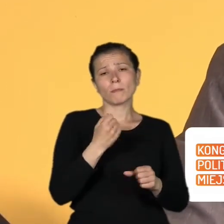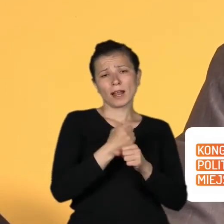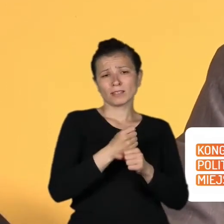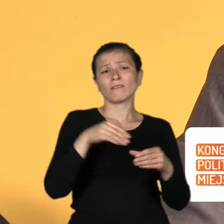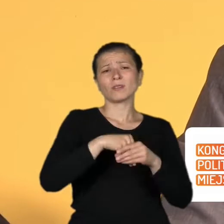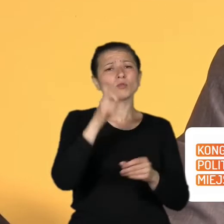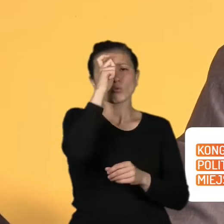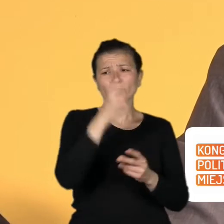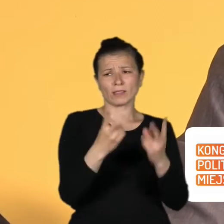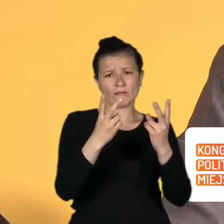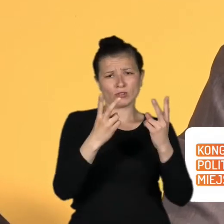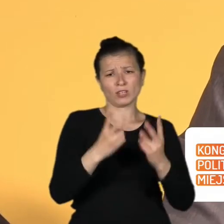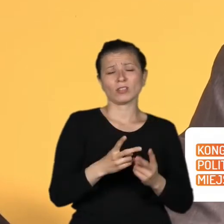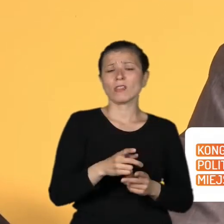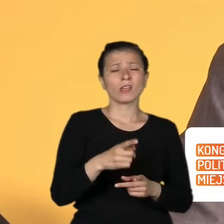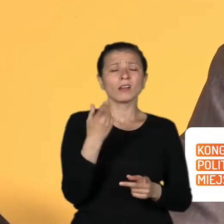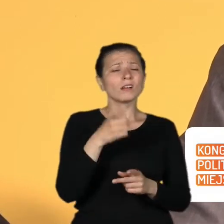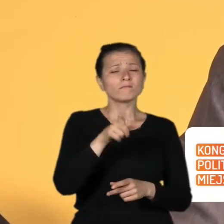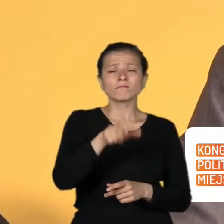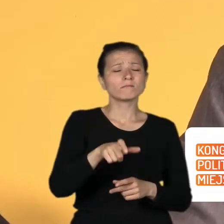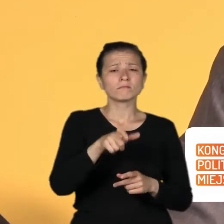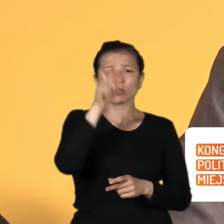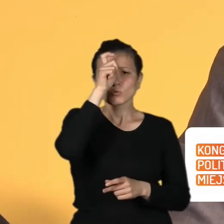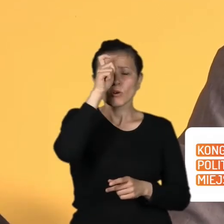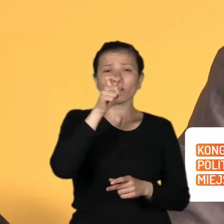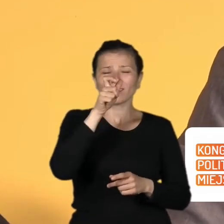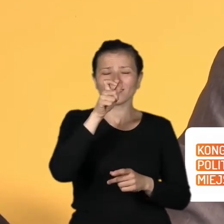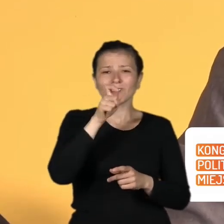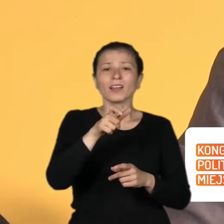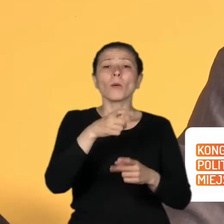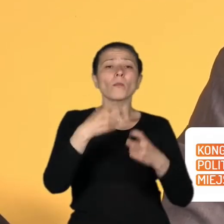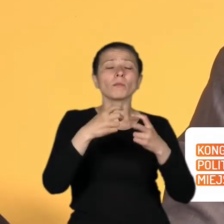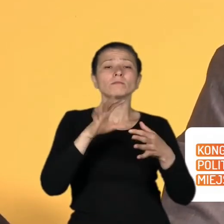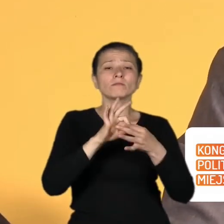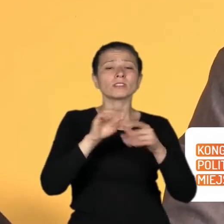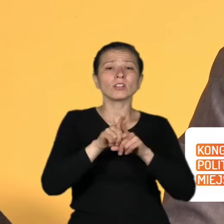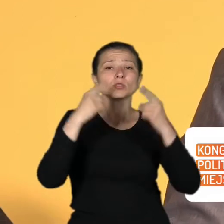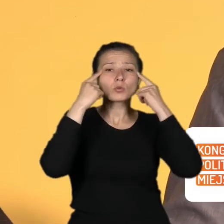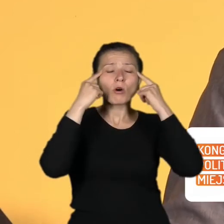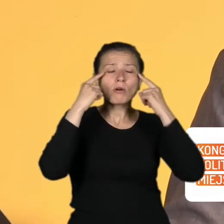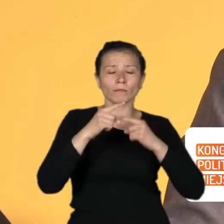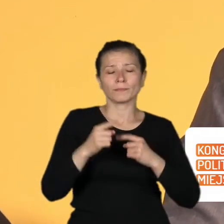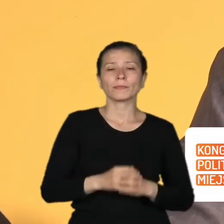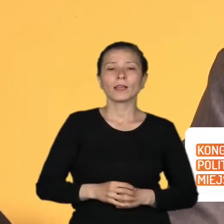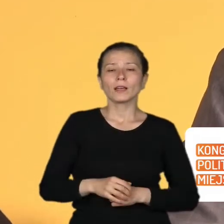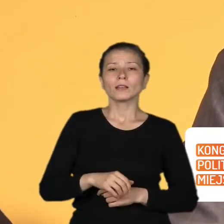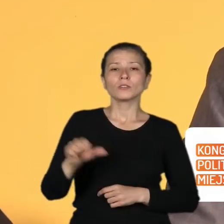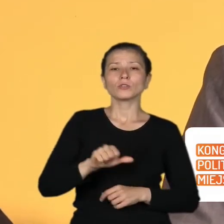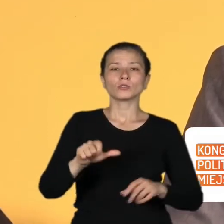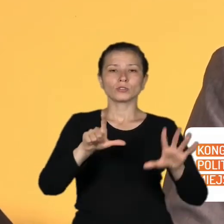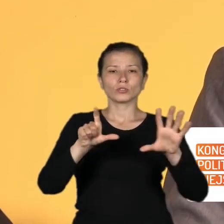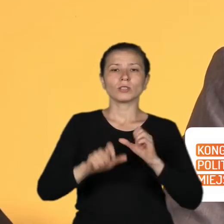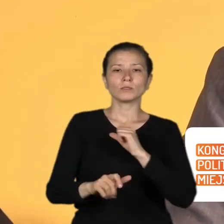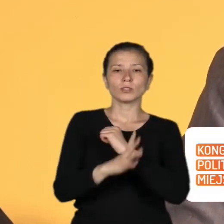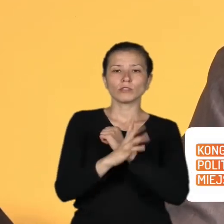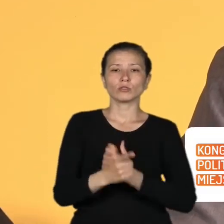element związany z człowiekiem też tkwi w jego głowie, w jego mentalności. Ta pierwsza data to 1792 rok